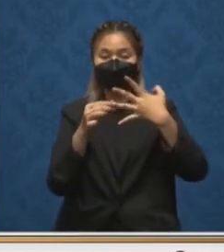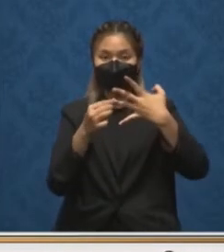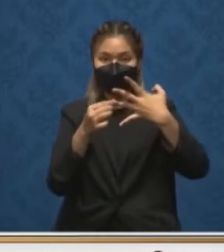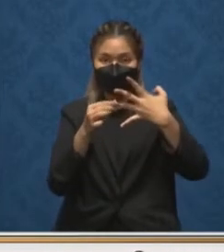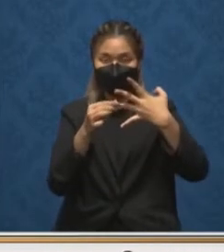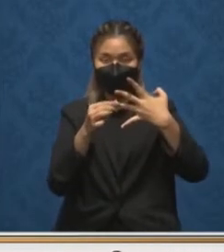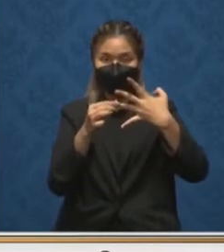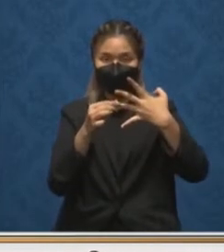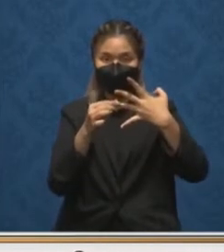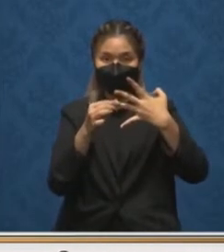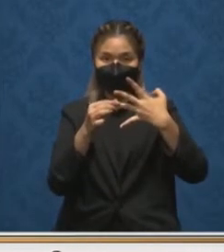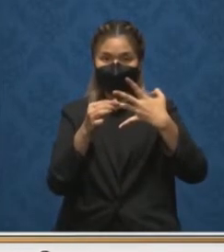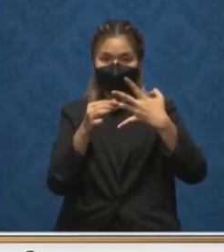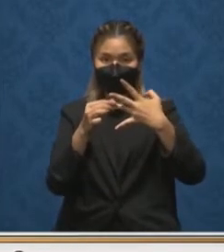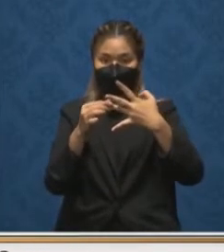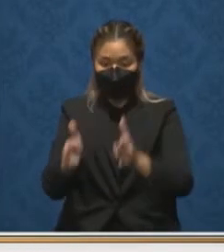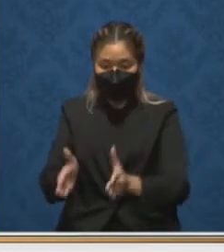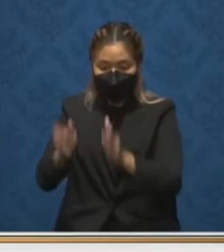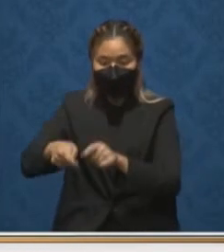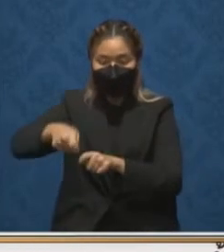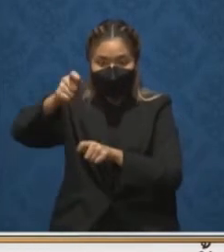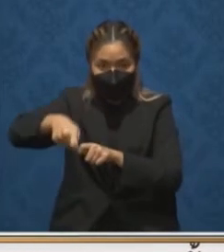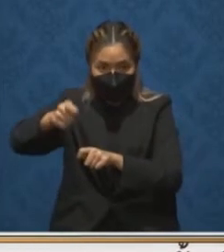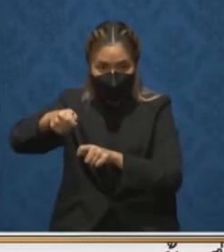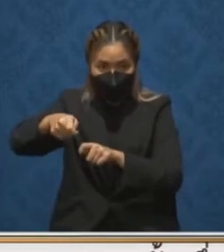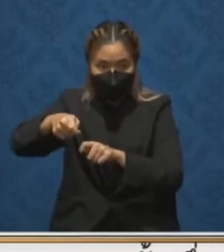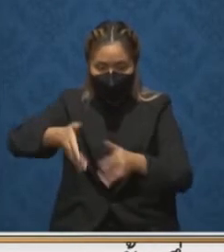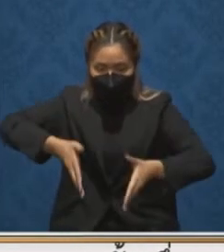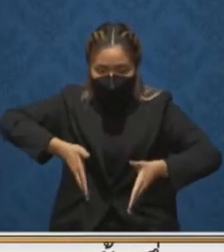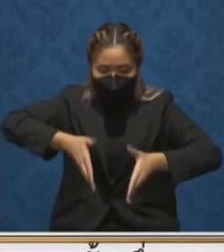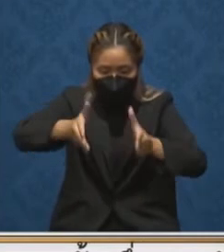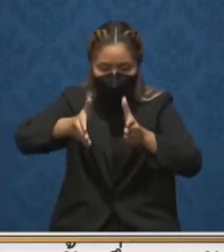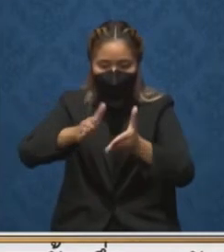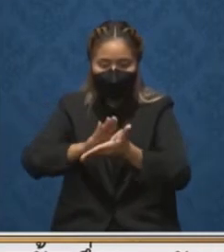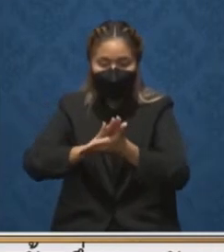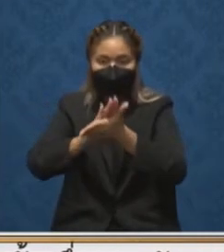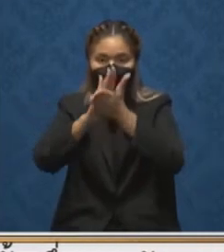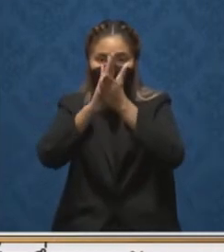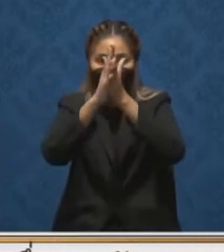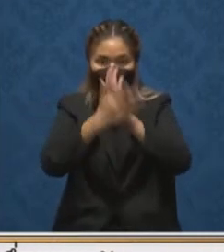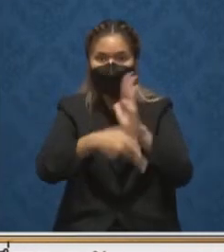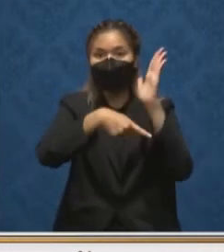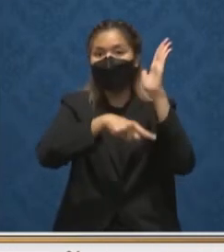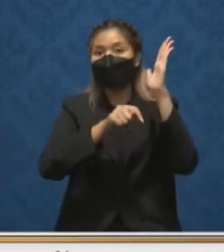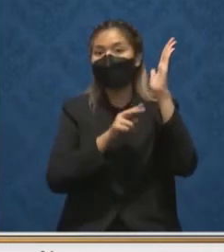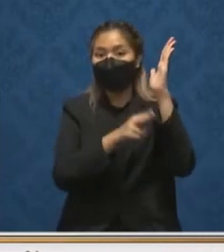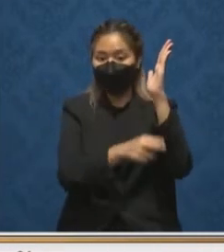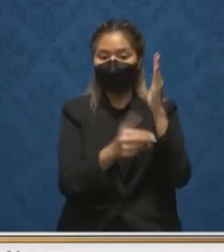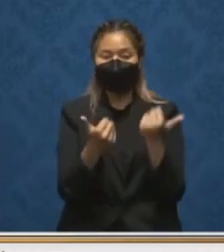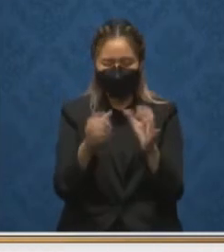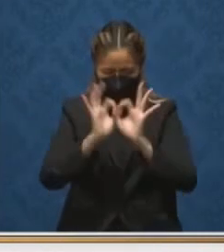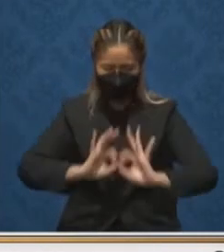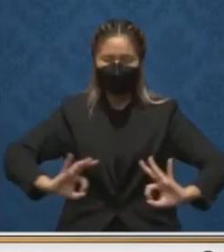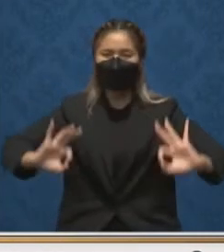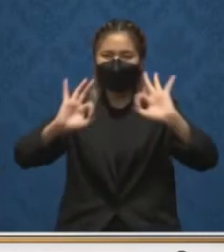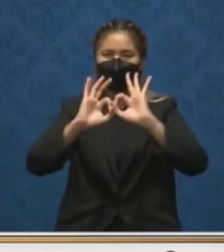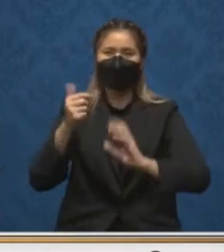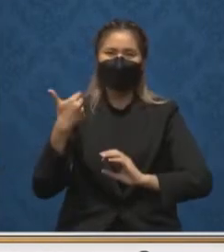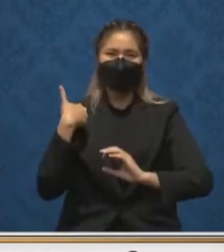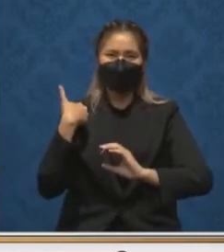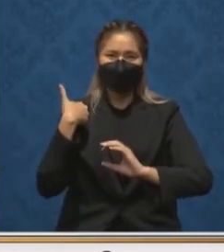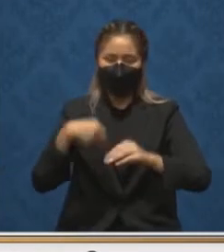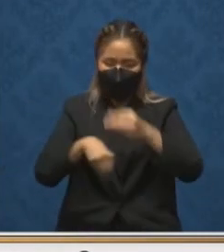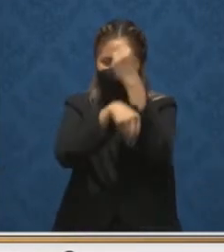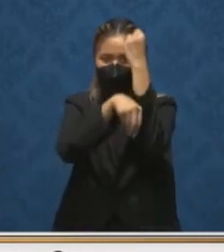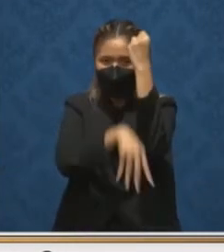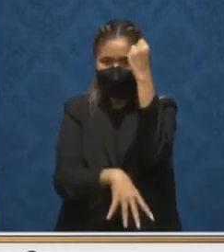ขอให้ตอกเสาเข็มก่อสร้างปรับปรุงถนนสายเลียบทะเลสาบพัทลุงนะครับซึ่งมีความจำเป็นที่เป็นโครงสร้างพื้น